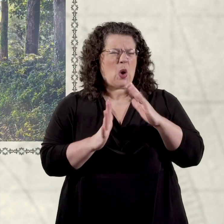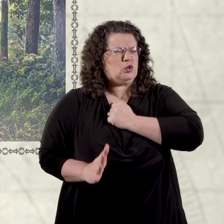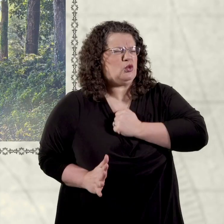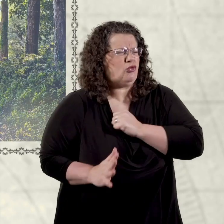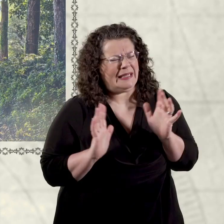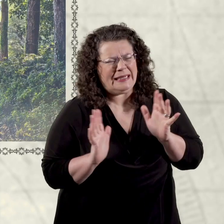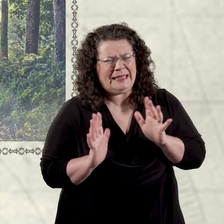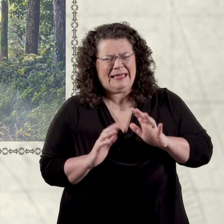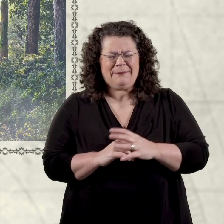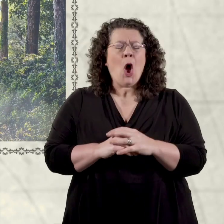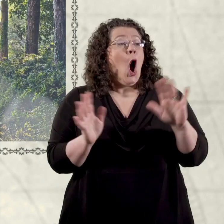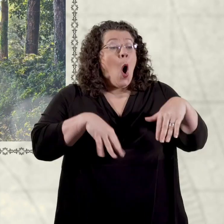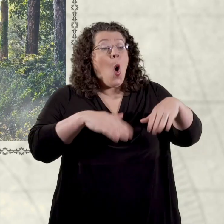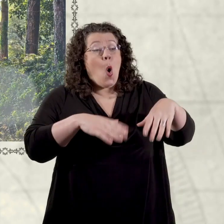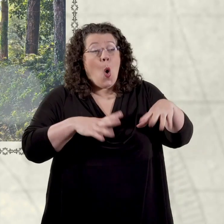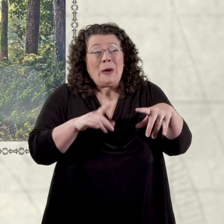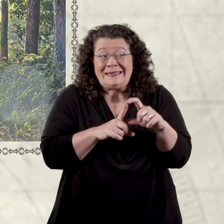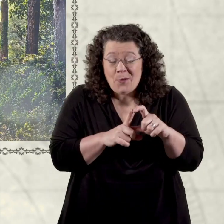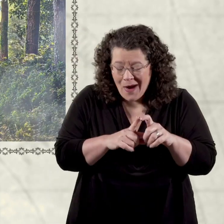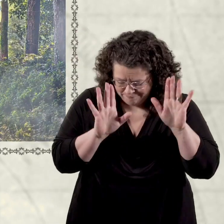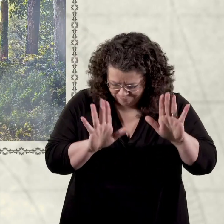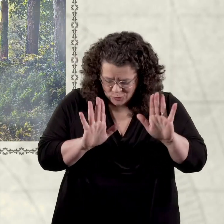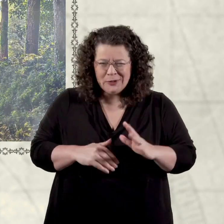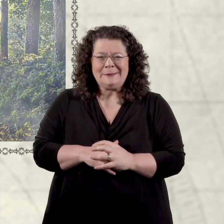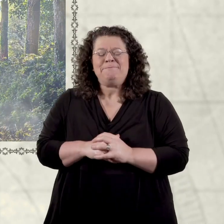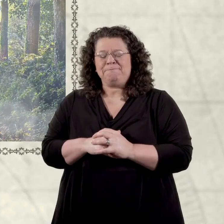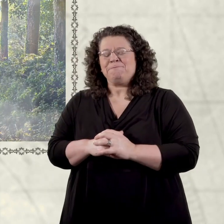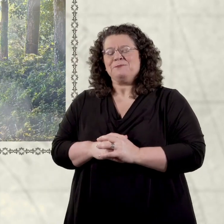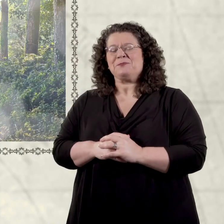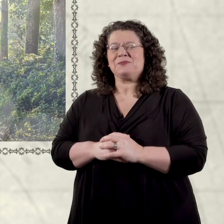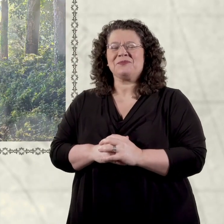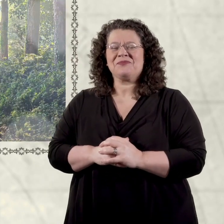sori. O, ie, Dwynwen. Oce.